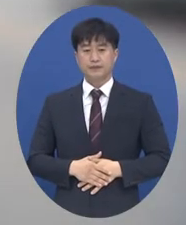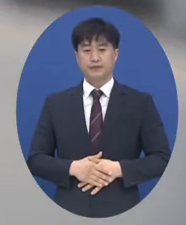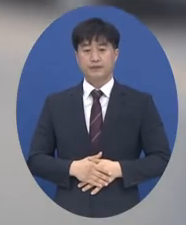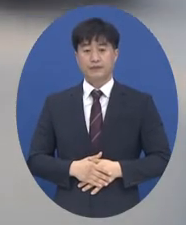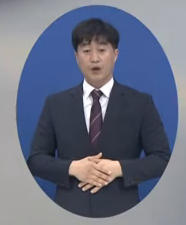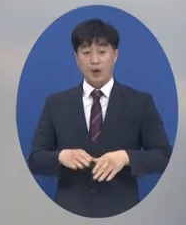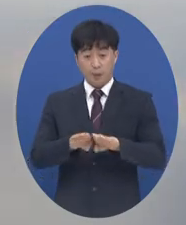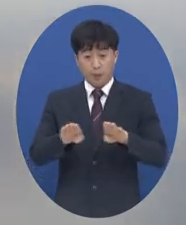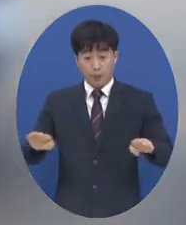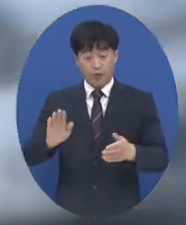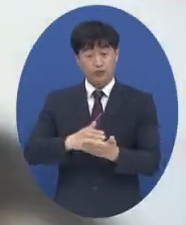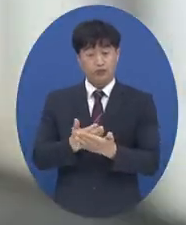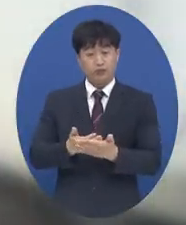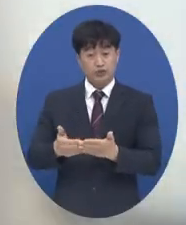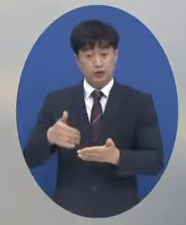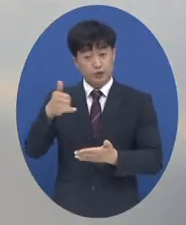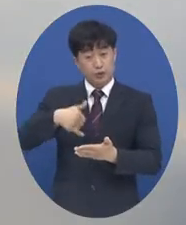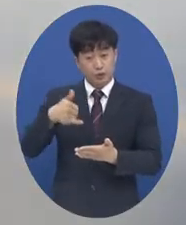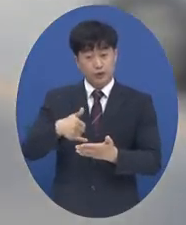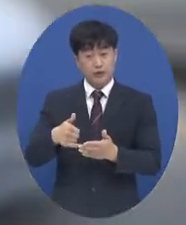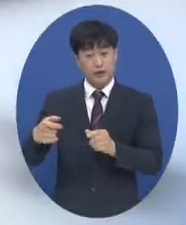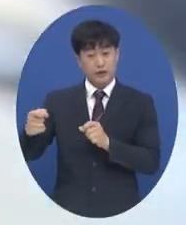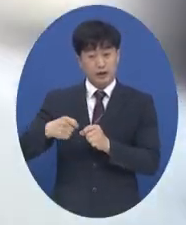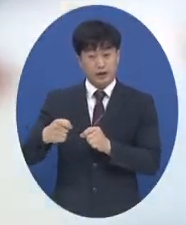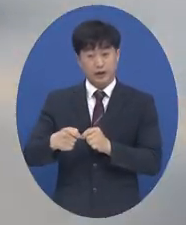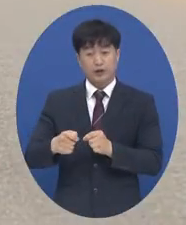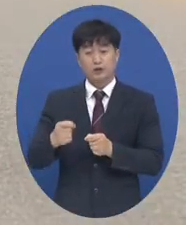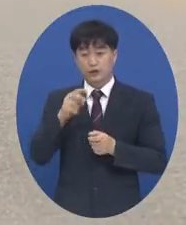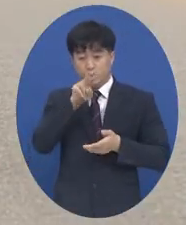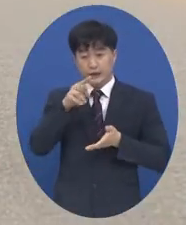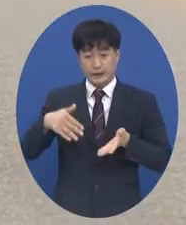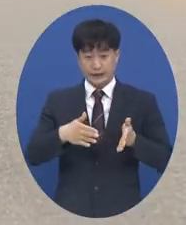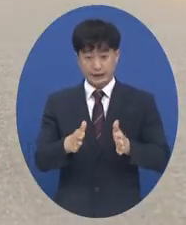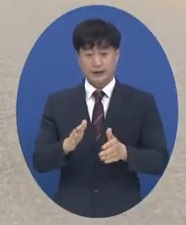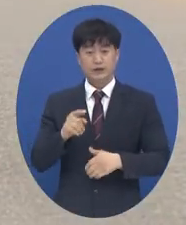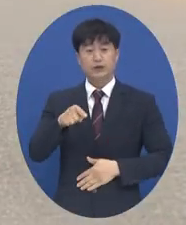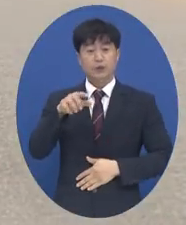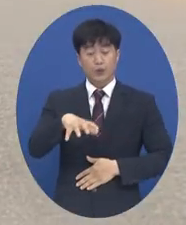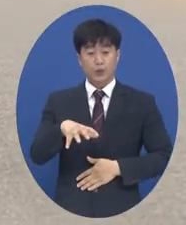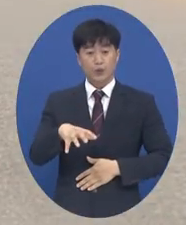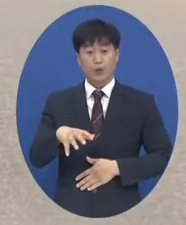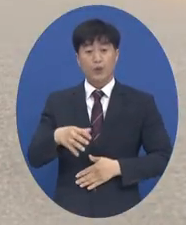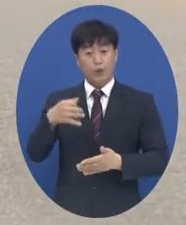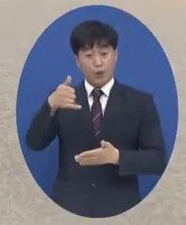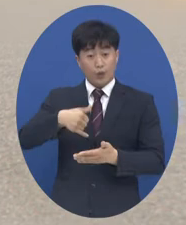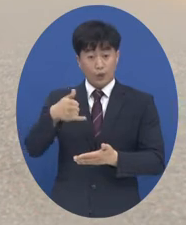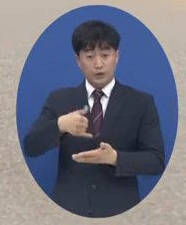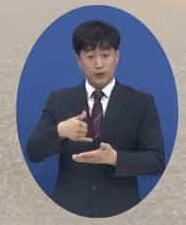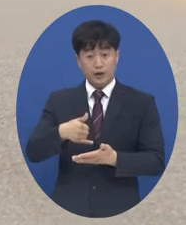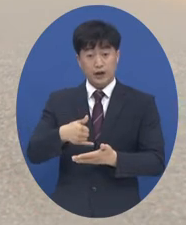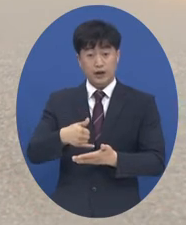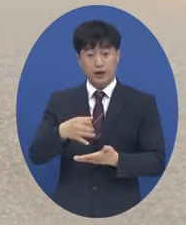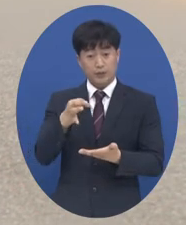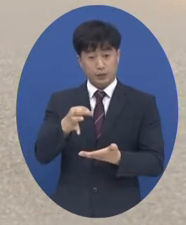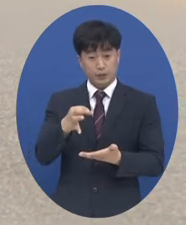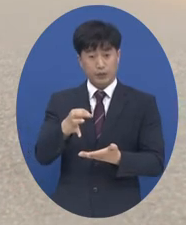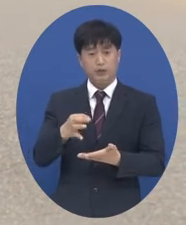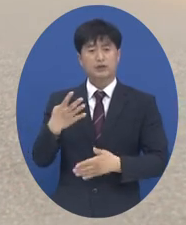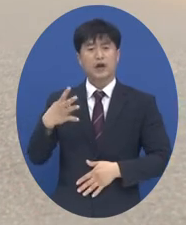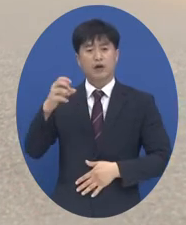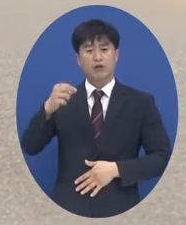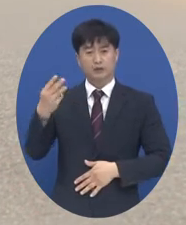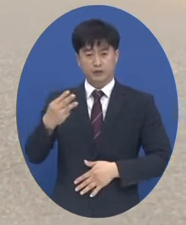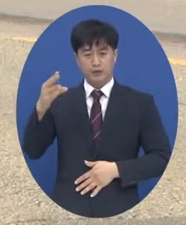포장 보수 공사를 앞두고 있는 용인 의한 국지도 입니다 이곳에 04 살게 c 표준 품셈 을 적용한 공사비는 4억